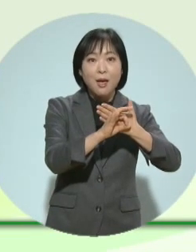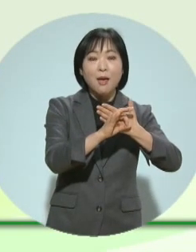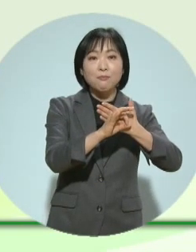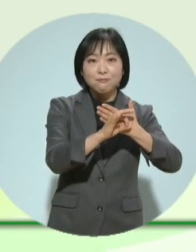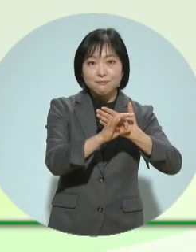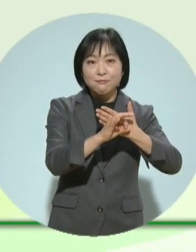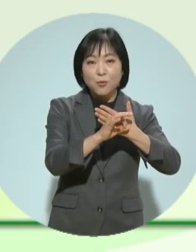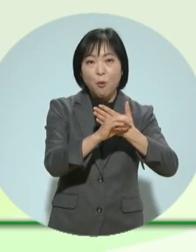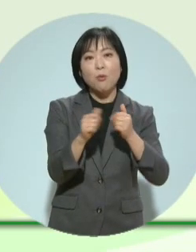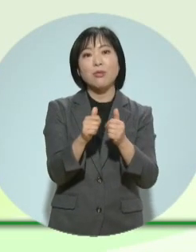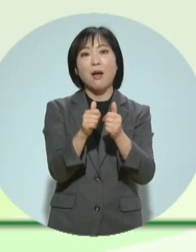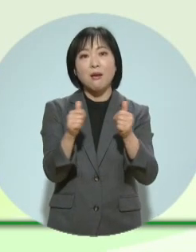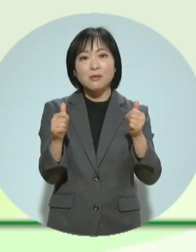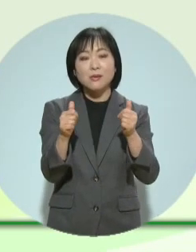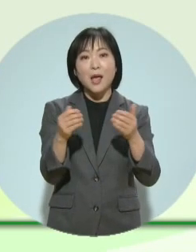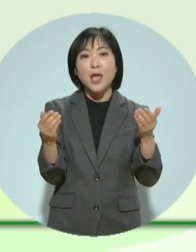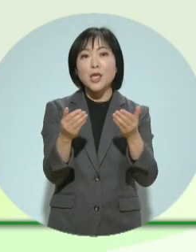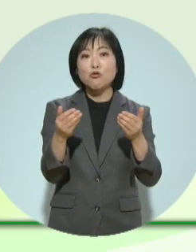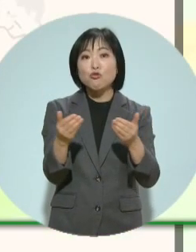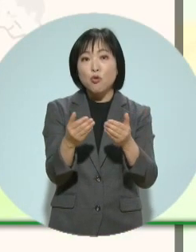フォーラムが行われます。